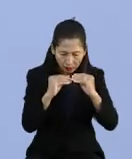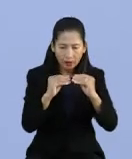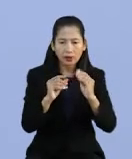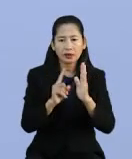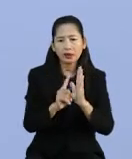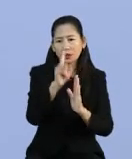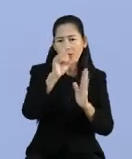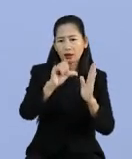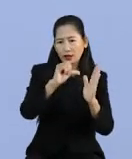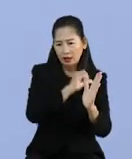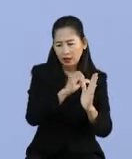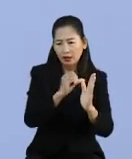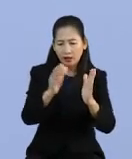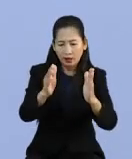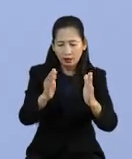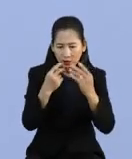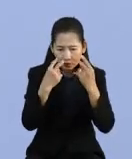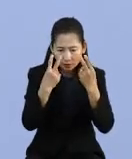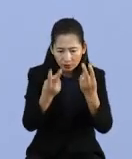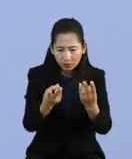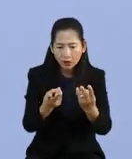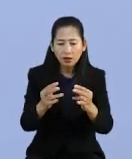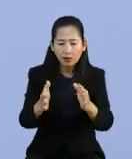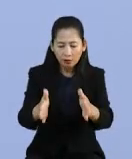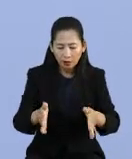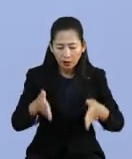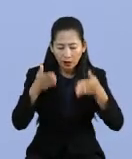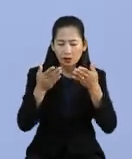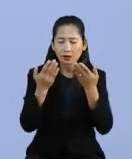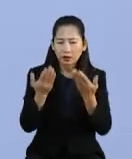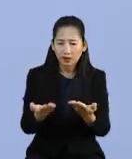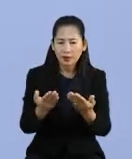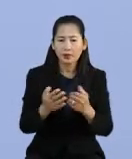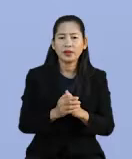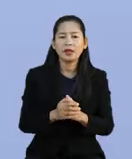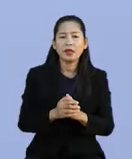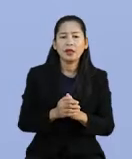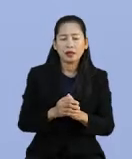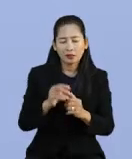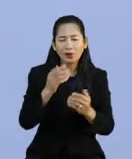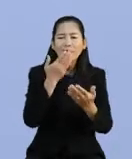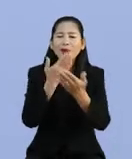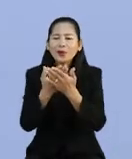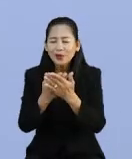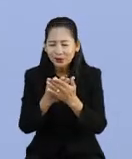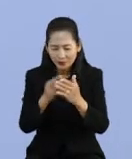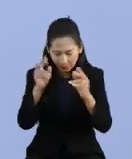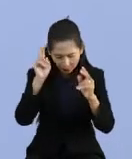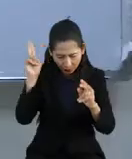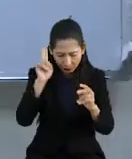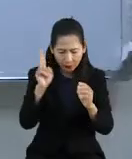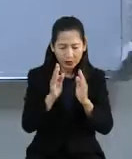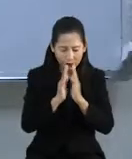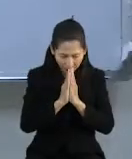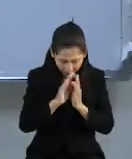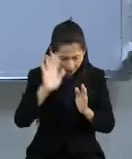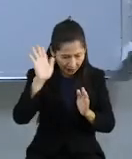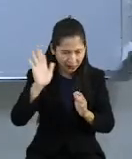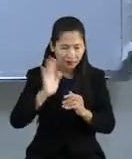thẳng trường chiêng thẳng lệch vọt nồng xóm không môi mơ phẳng này chả đi ná chả ó con hai lục bù chùm riếp